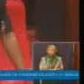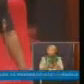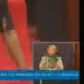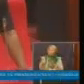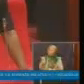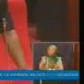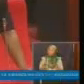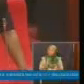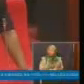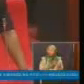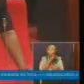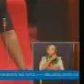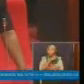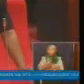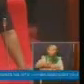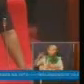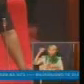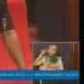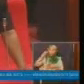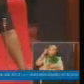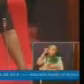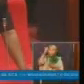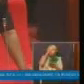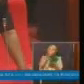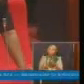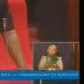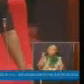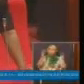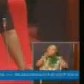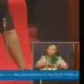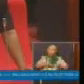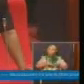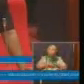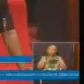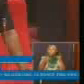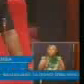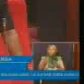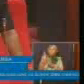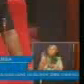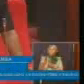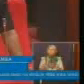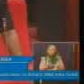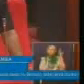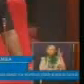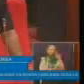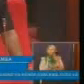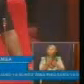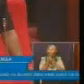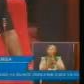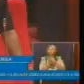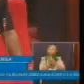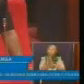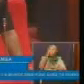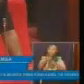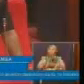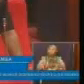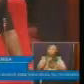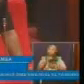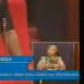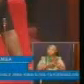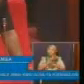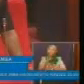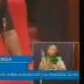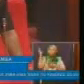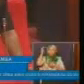tu jana kutimizwa leo, bali limepangwa tangu tulipoanza mchakato huu. Niwakumbushe